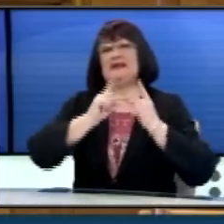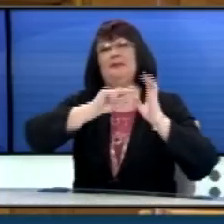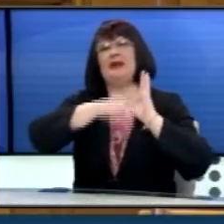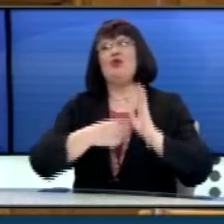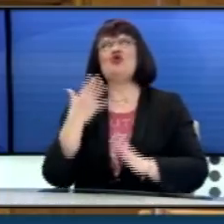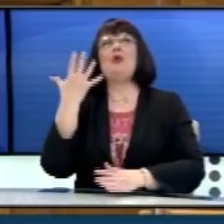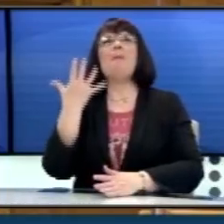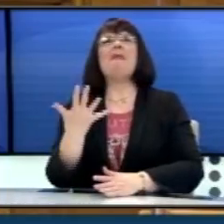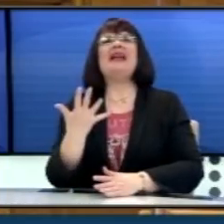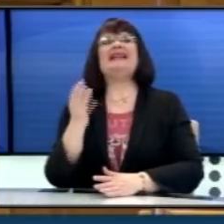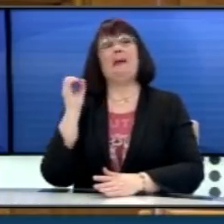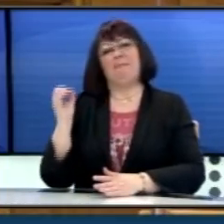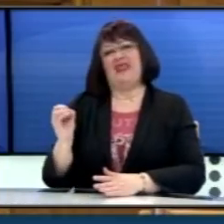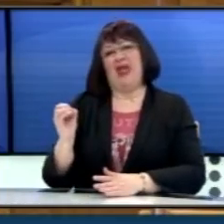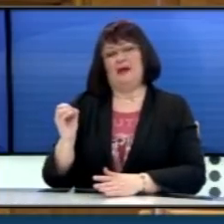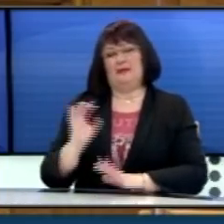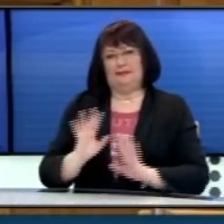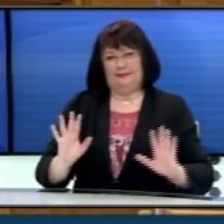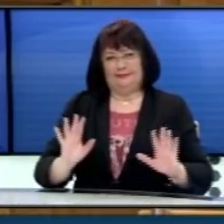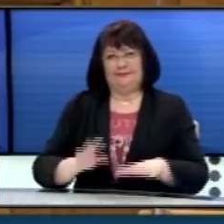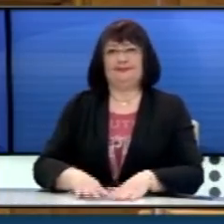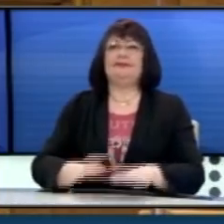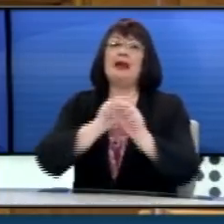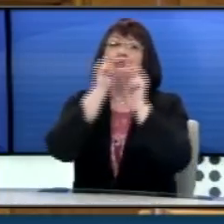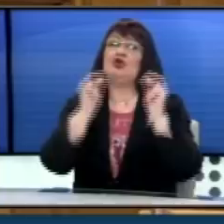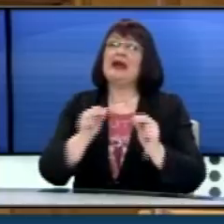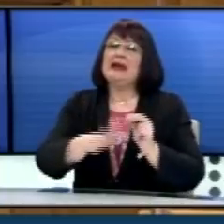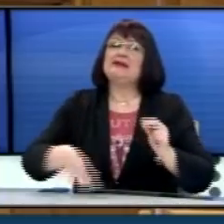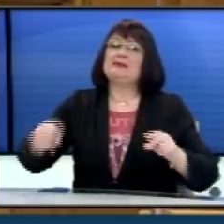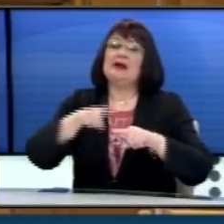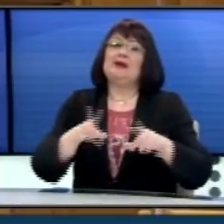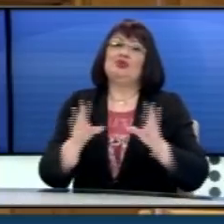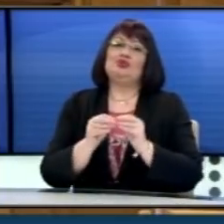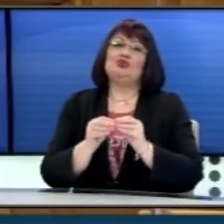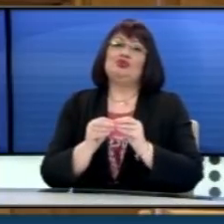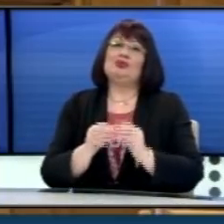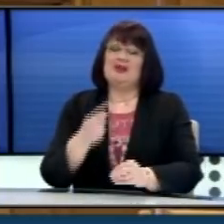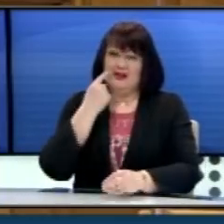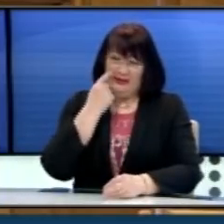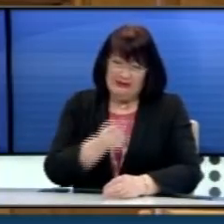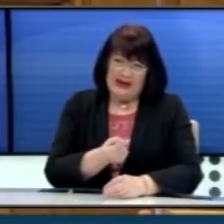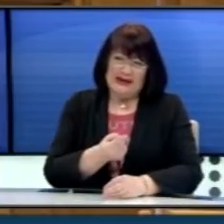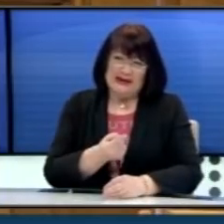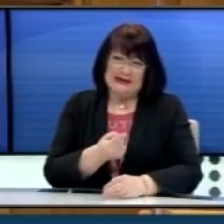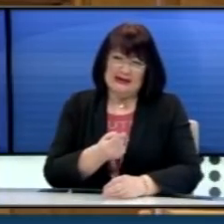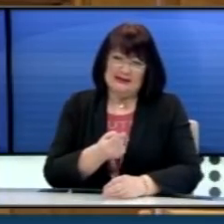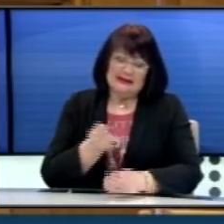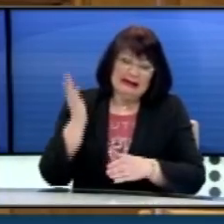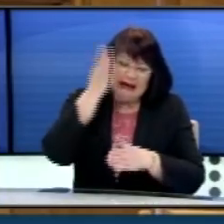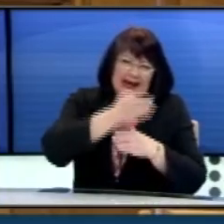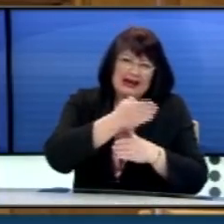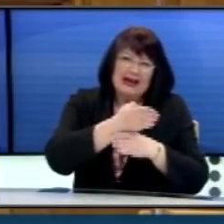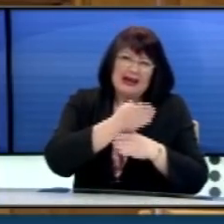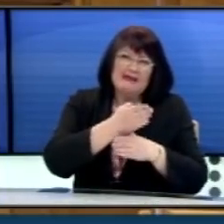μνημόνιο 5-0. Οι συνέπειες για το λαό ομολογούνται πίσω από τις λέξεις